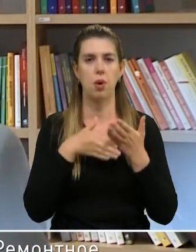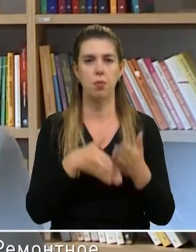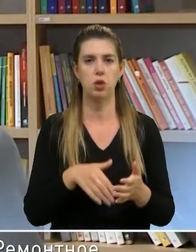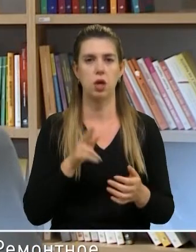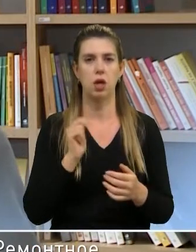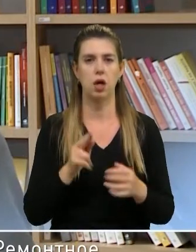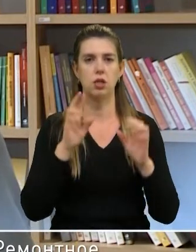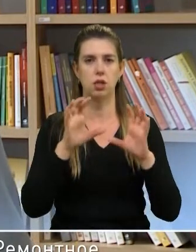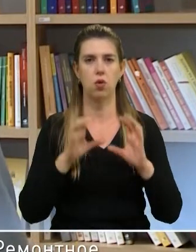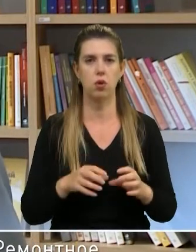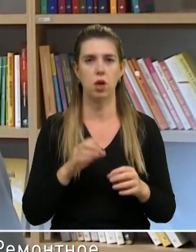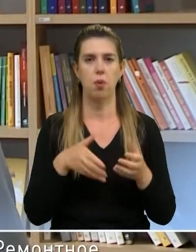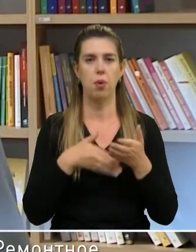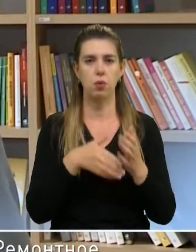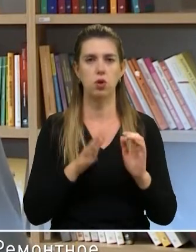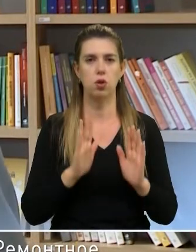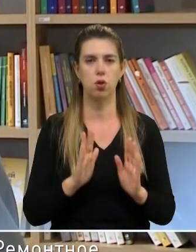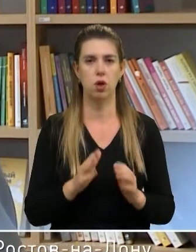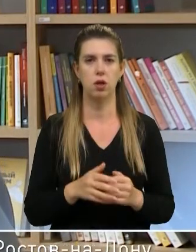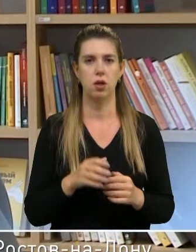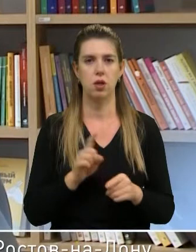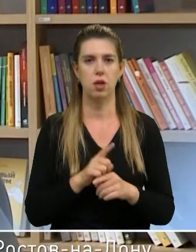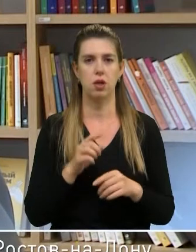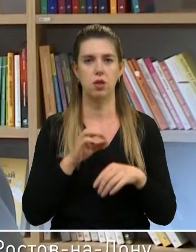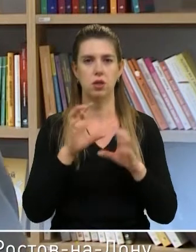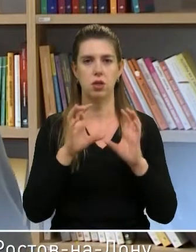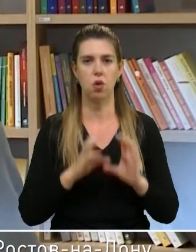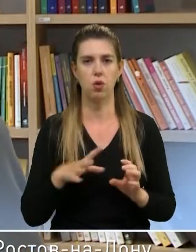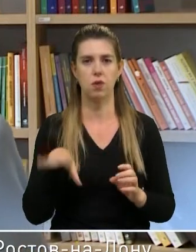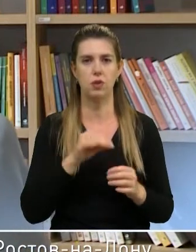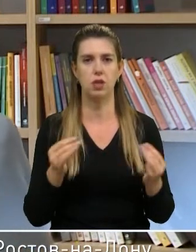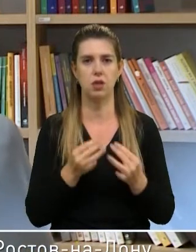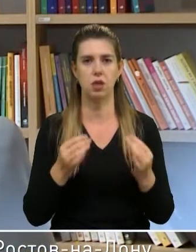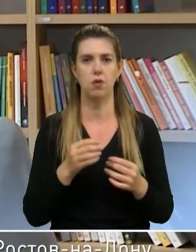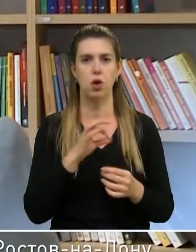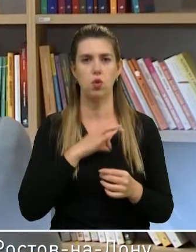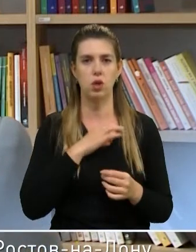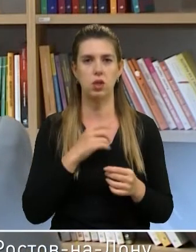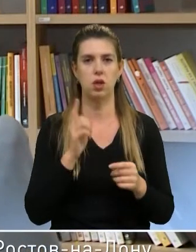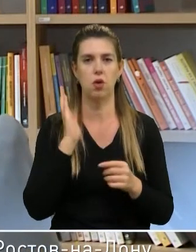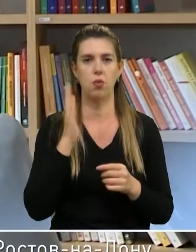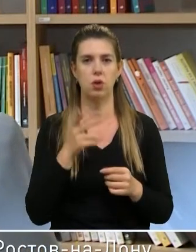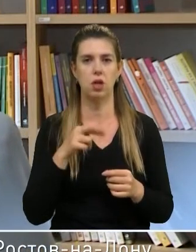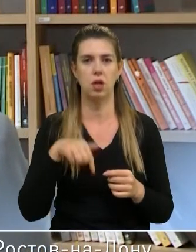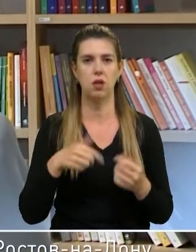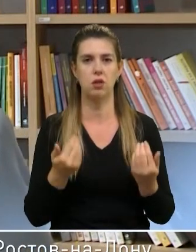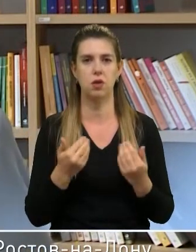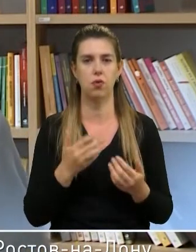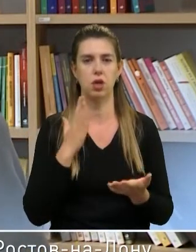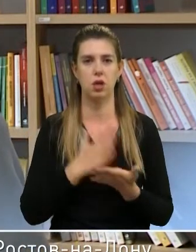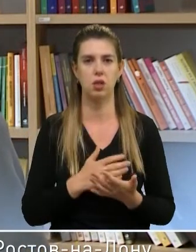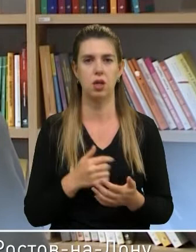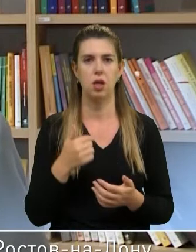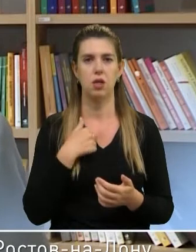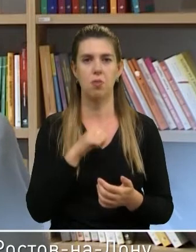как законодатель помочь, я могу только внесением законодательной инициативы. Юридические перспективы для этого сегодня есть.